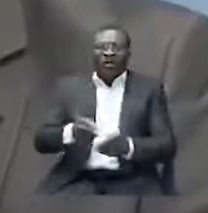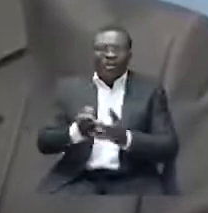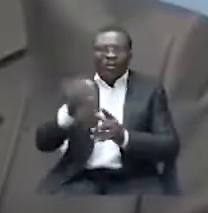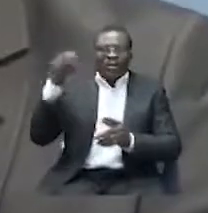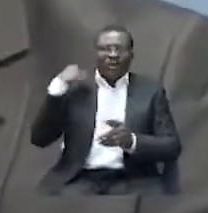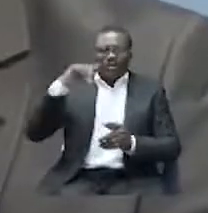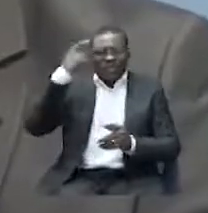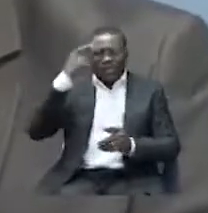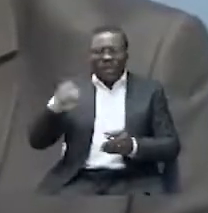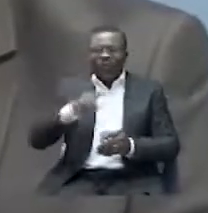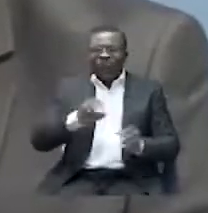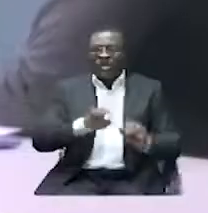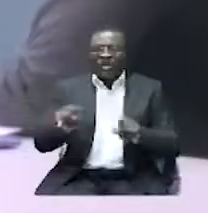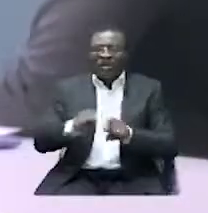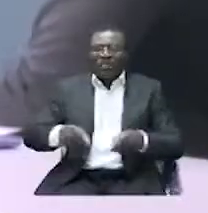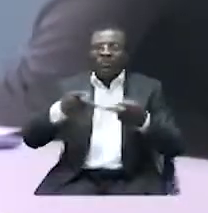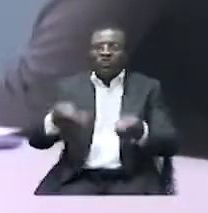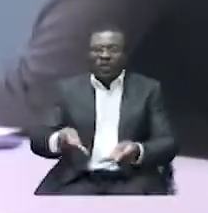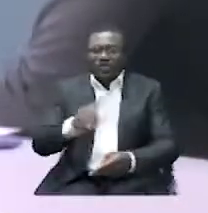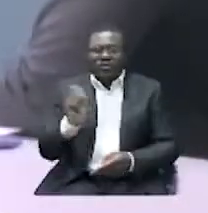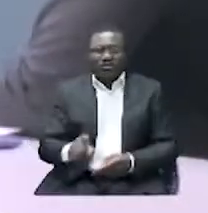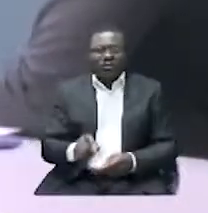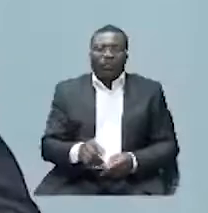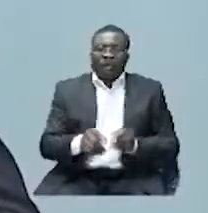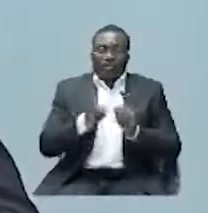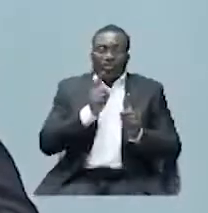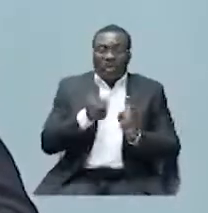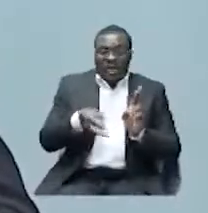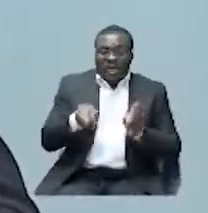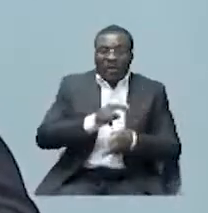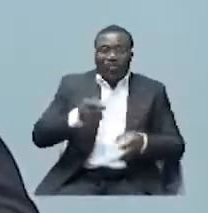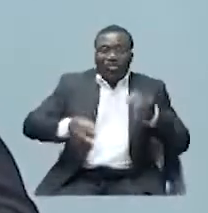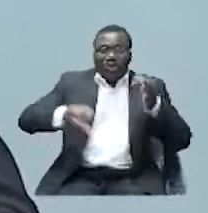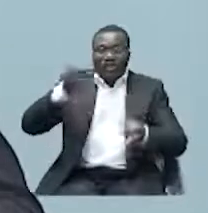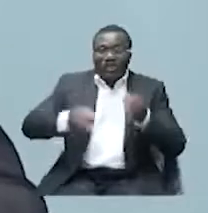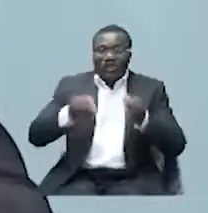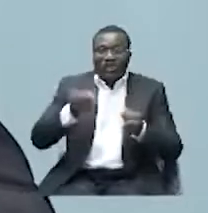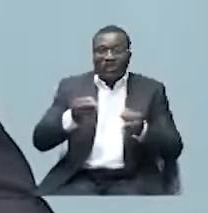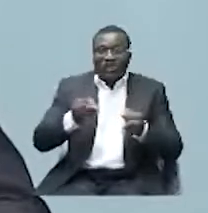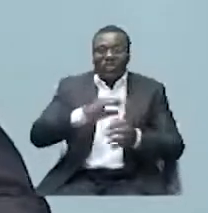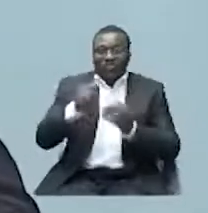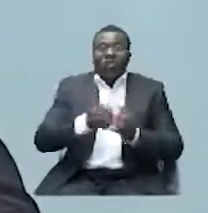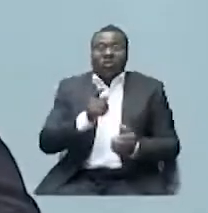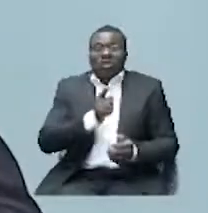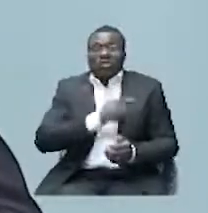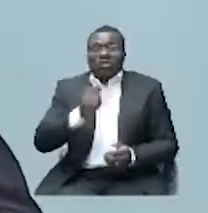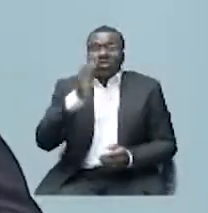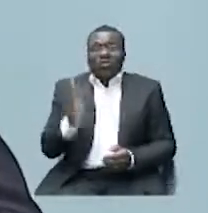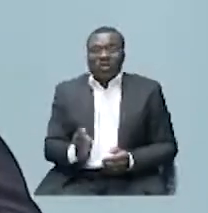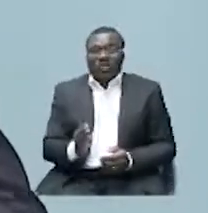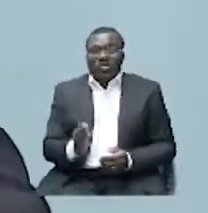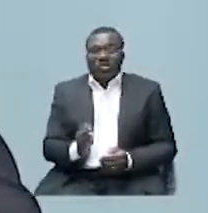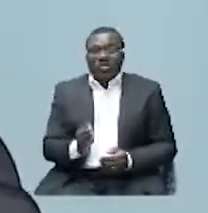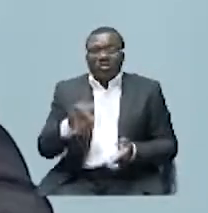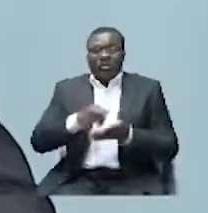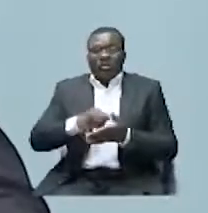faites les mêmes suggestions? Oui, vous abordez la réforme de la justice. Et tout le monde est conscient au Bénin que